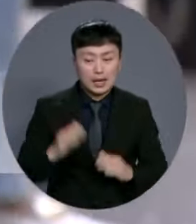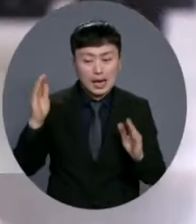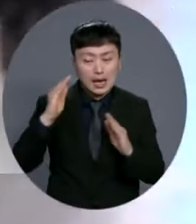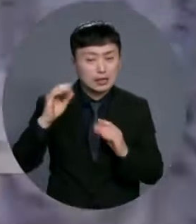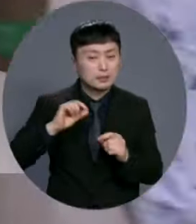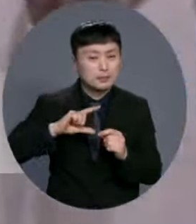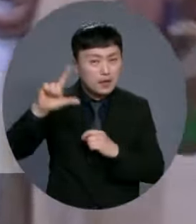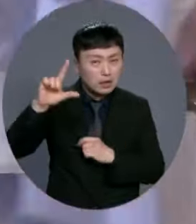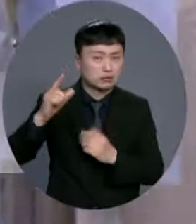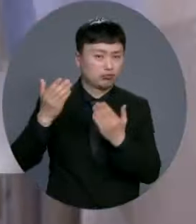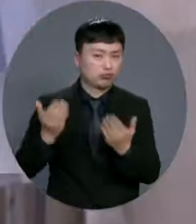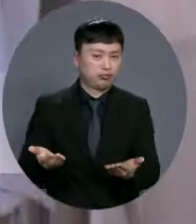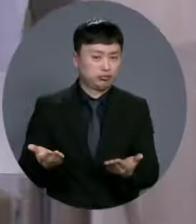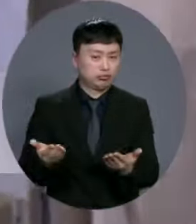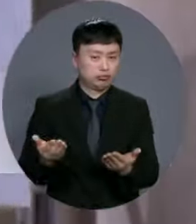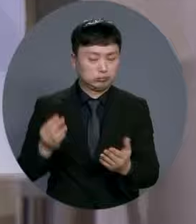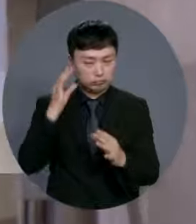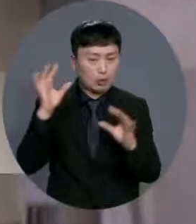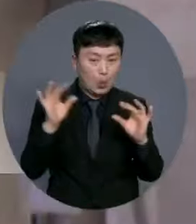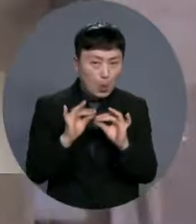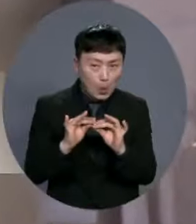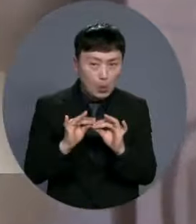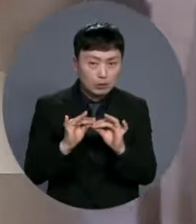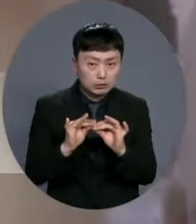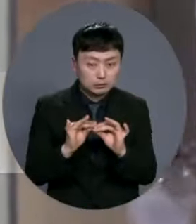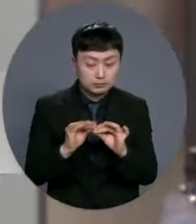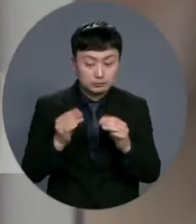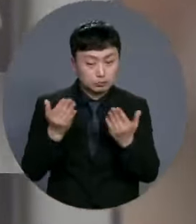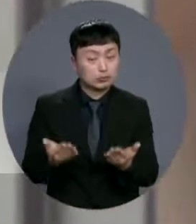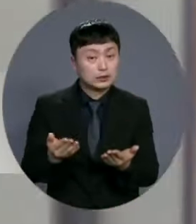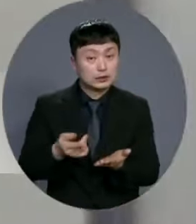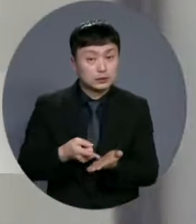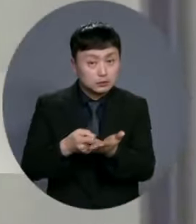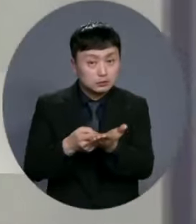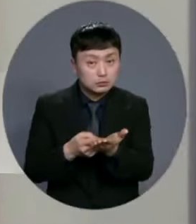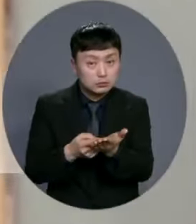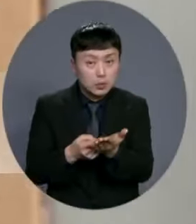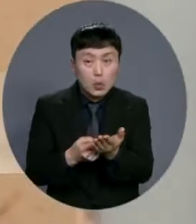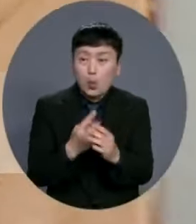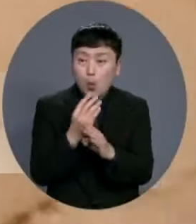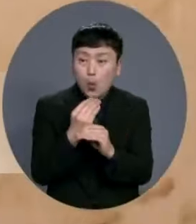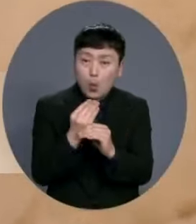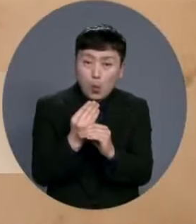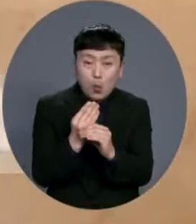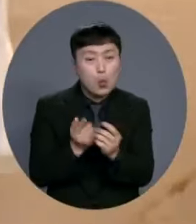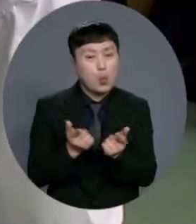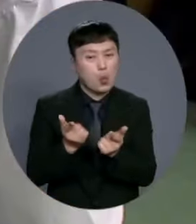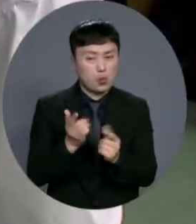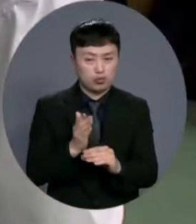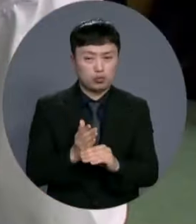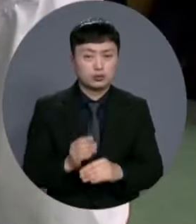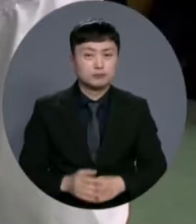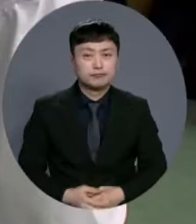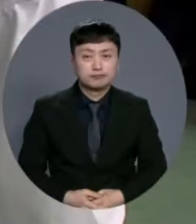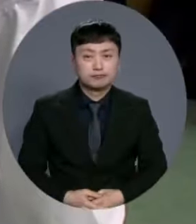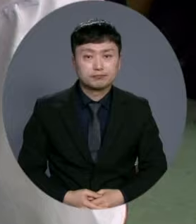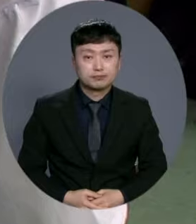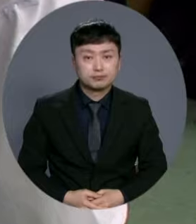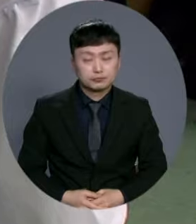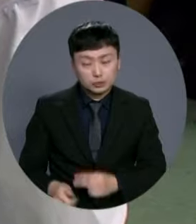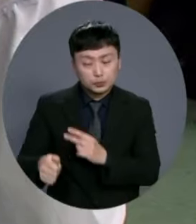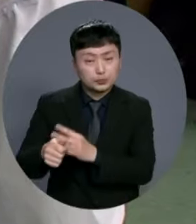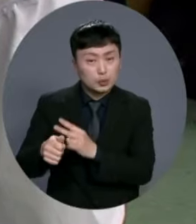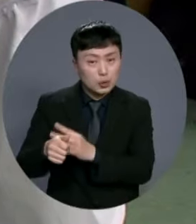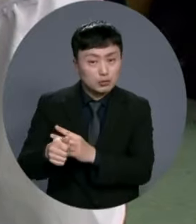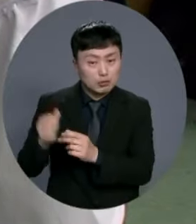휴학 동참 의사를 밝혔고 휴학계를 언제 낼지 시기를 저울질하는 걸로 알려졌습니다. 이미 지도교수의